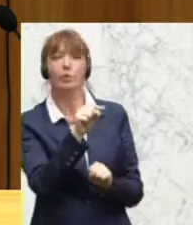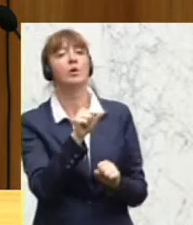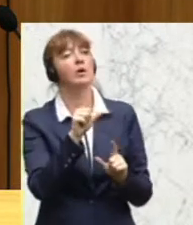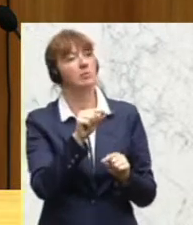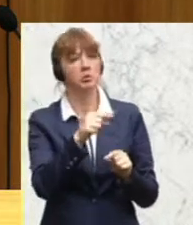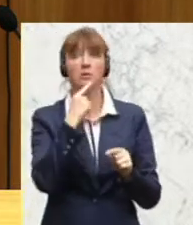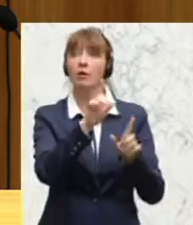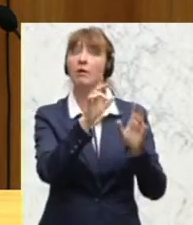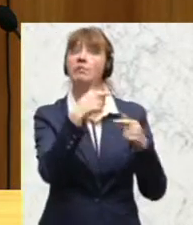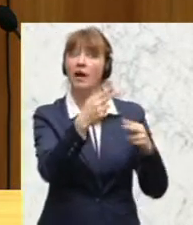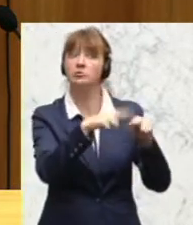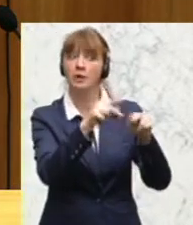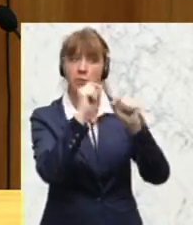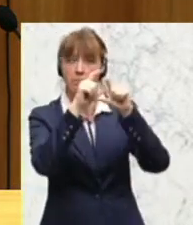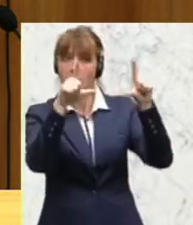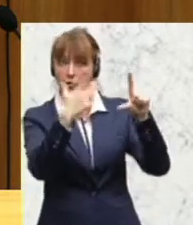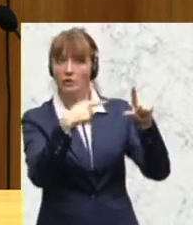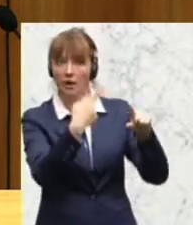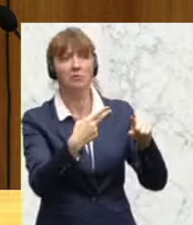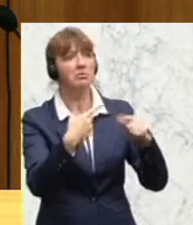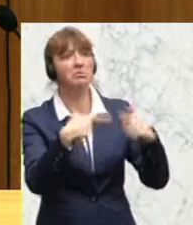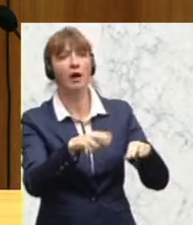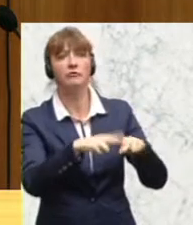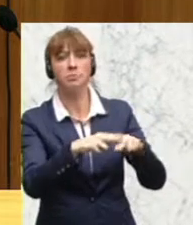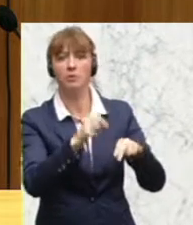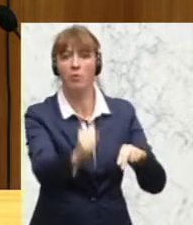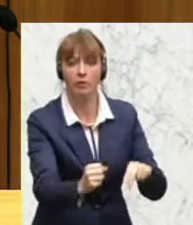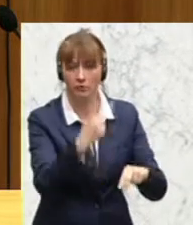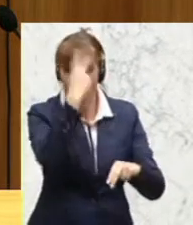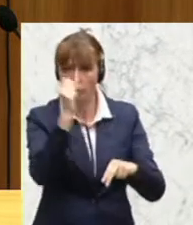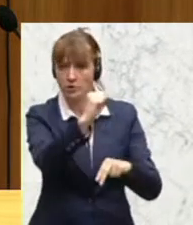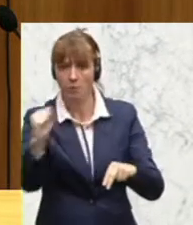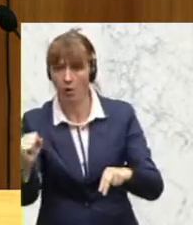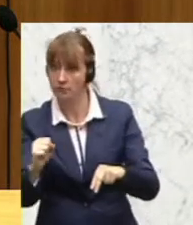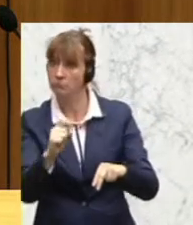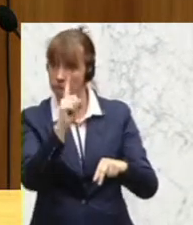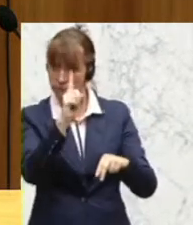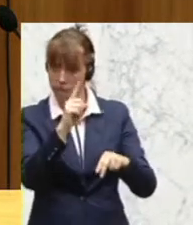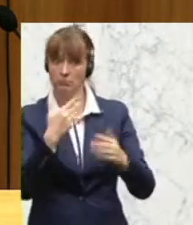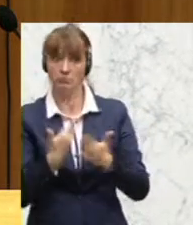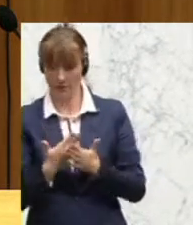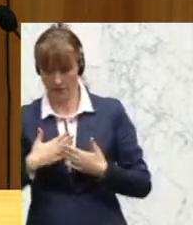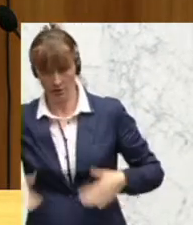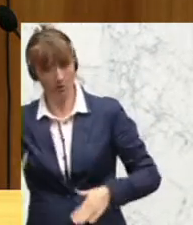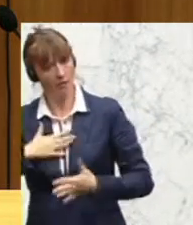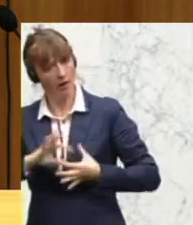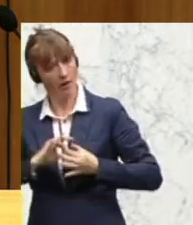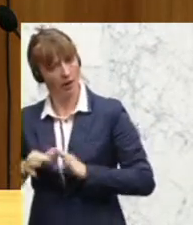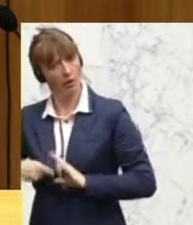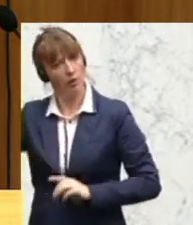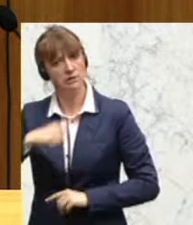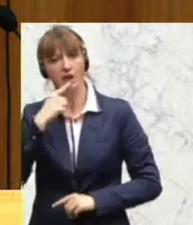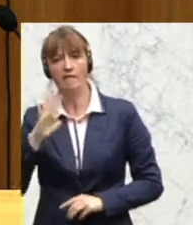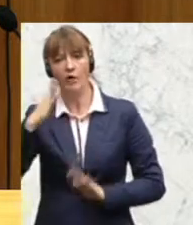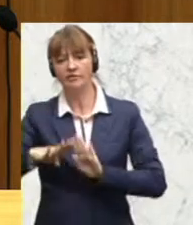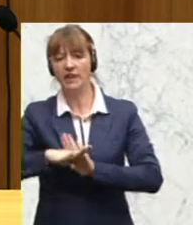Tages Mord und Völkermord. Und ich denke, und dazu bekenne ich mich auch, in meiner Religion sagt das fünfte